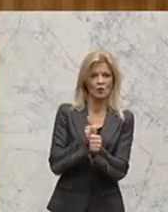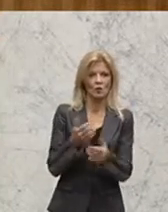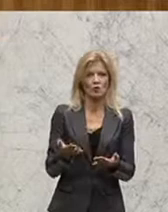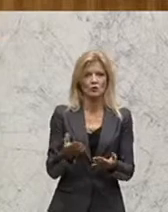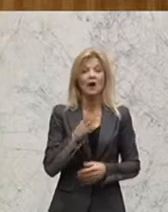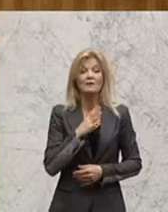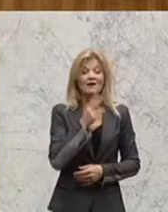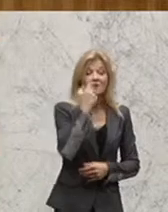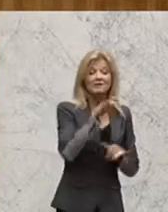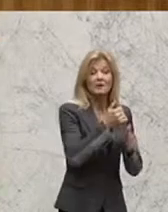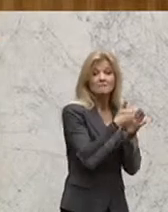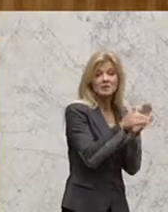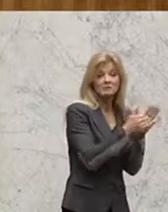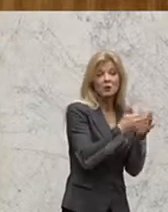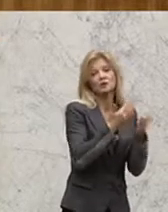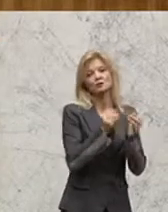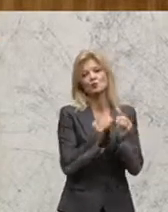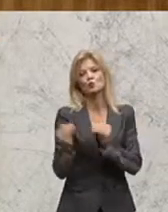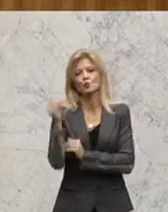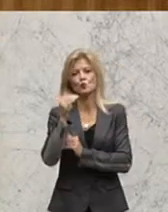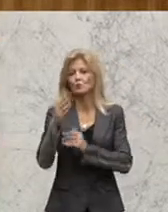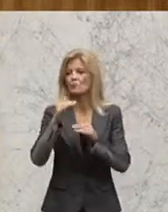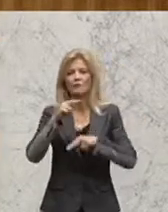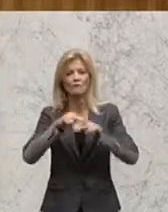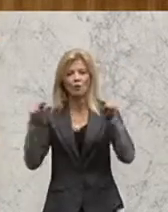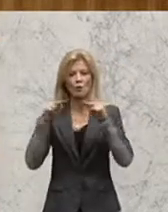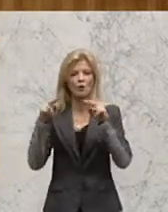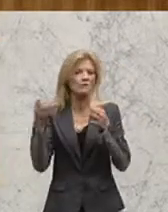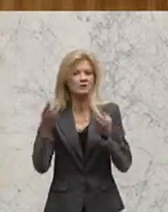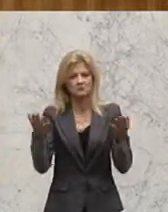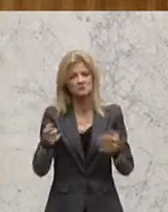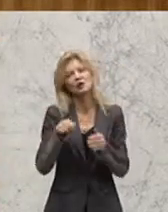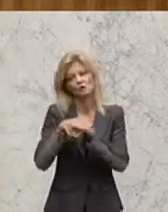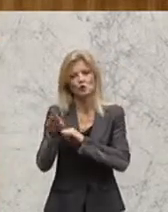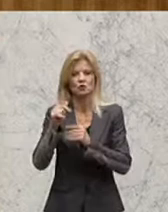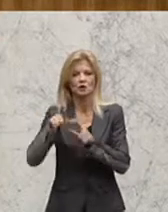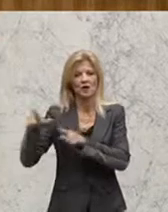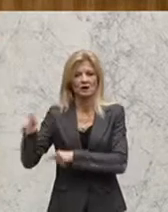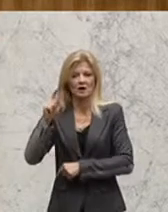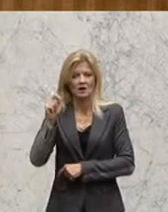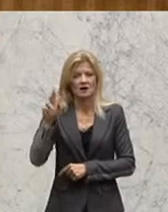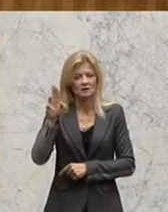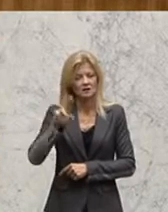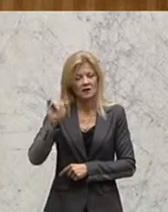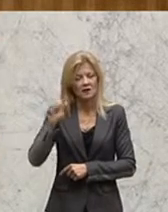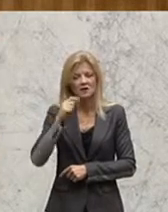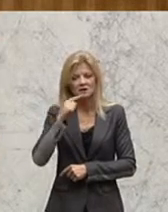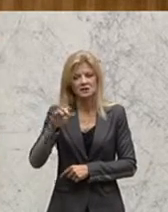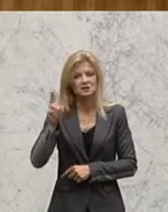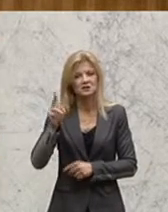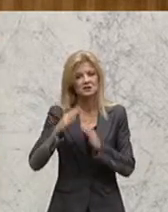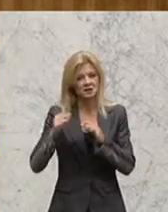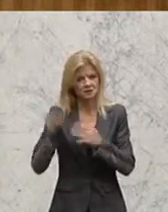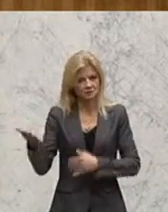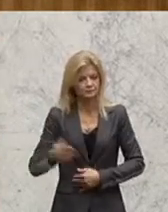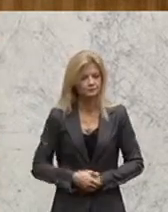überfüllte Flüchtlingslager haben wie in Dreiskirchen. Und ich sage, wir Freiheitlichen bekennen uns voll und ganz zur Religionsfreiheit und auch selbstverständlich zum